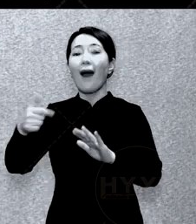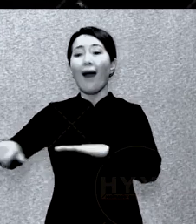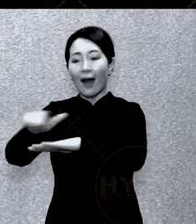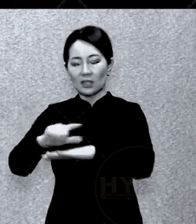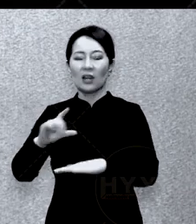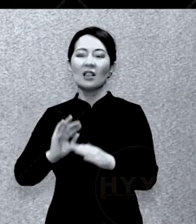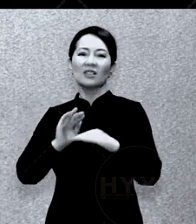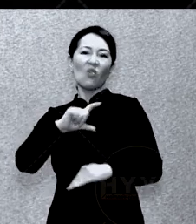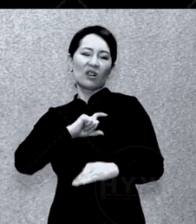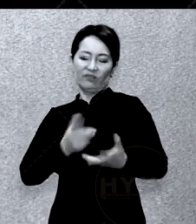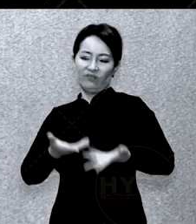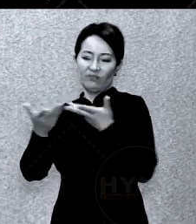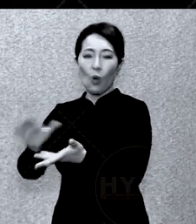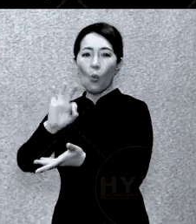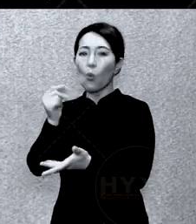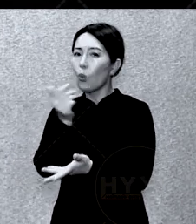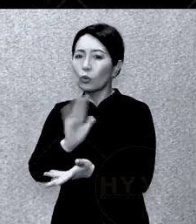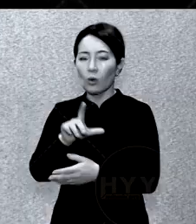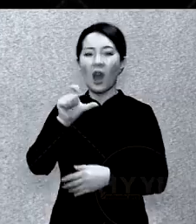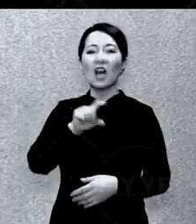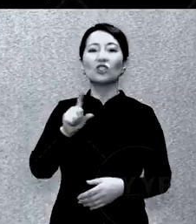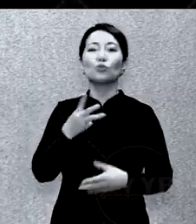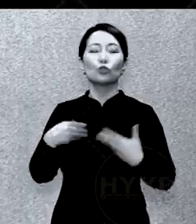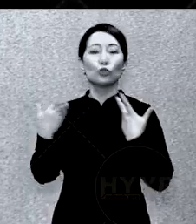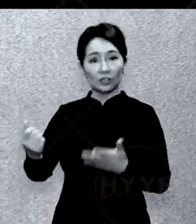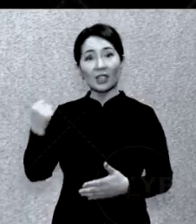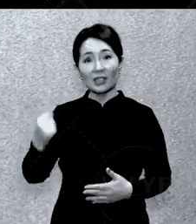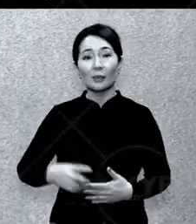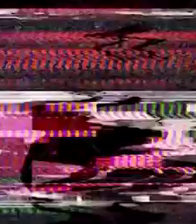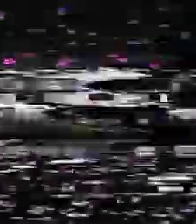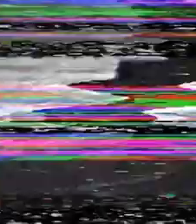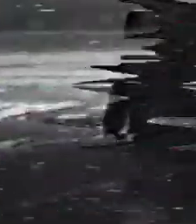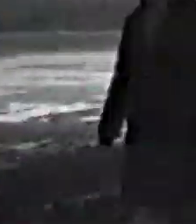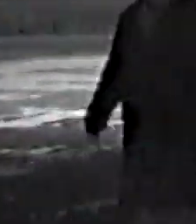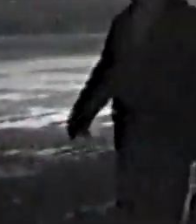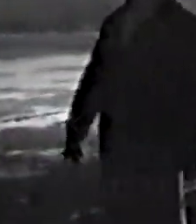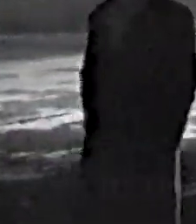одоо 60-аас 100 хүртлэх гаа давуу ирэхээр нь үн төлбөргүйгээ эзэмшүүлж болж чадсан.